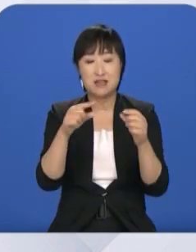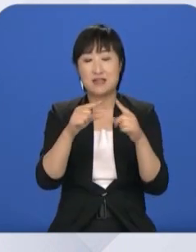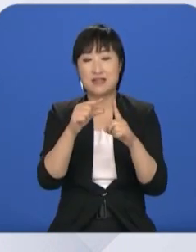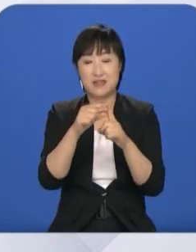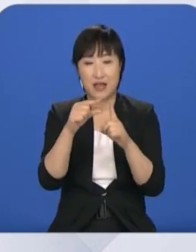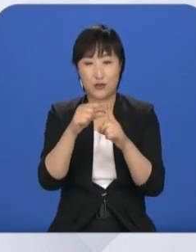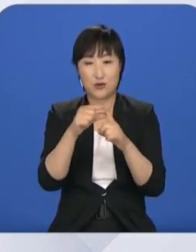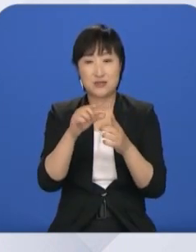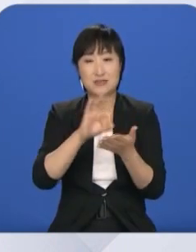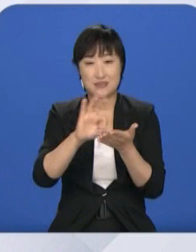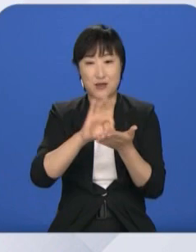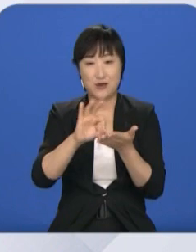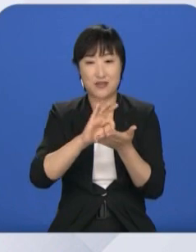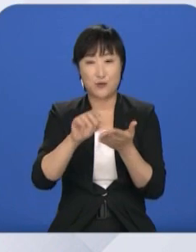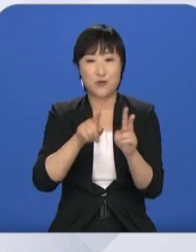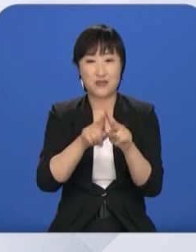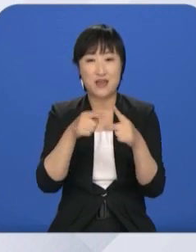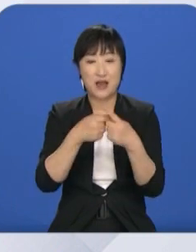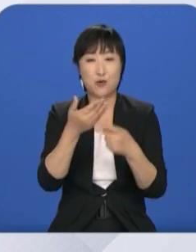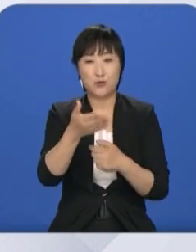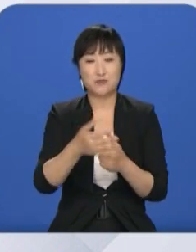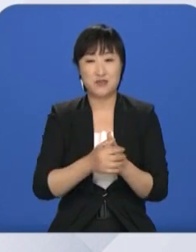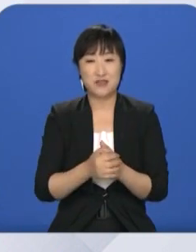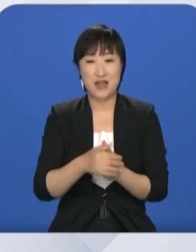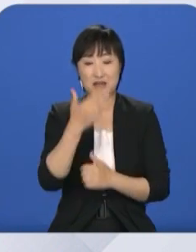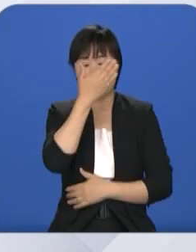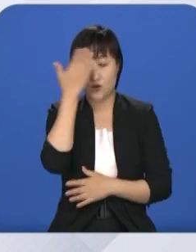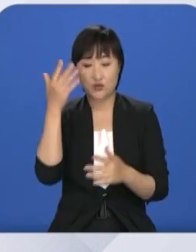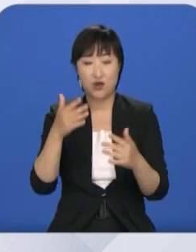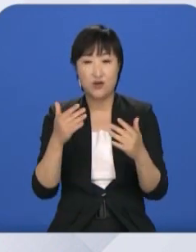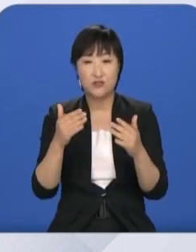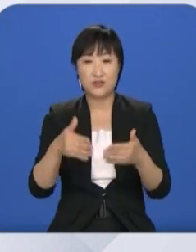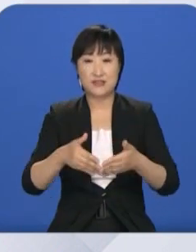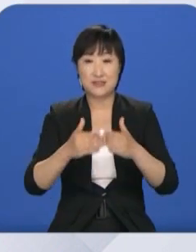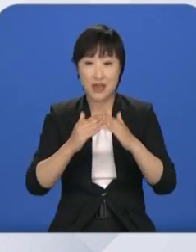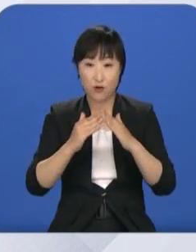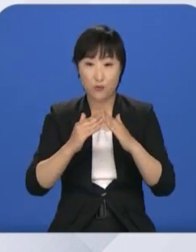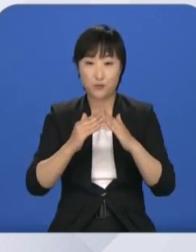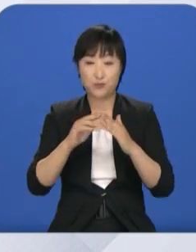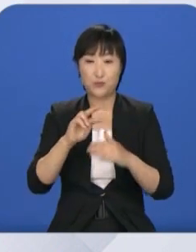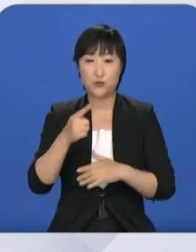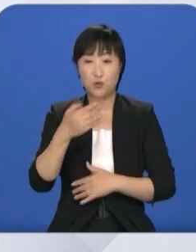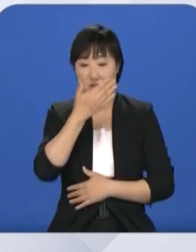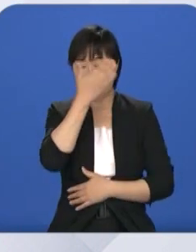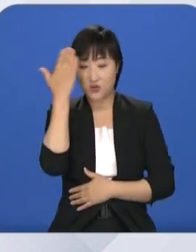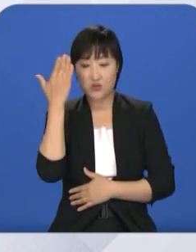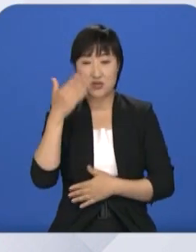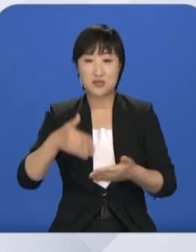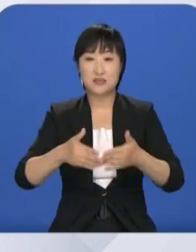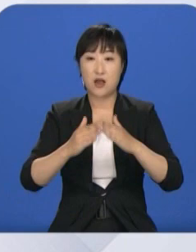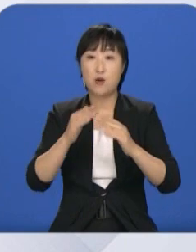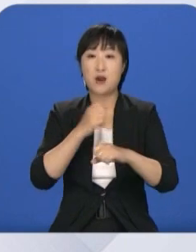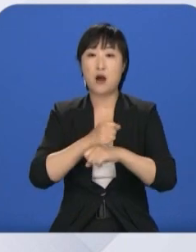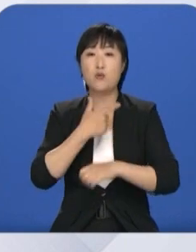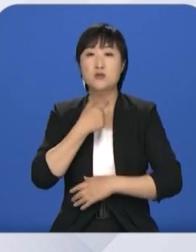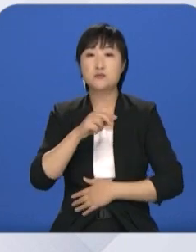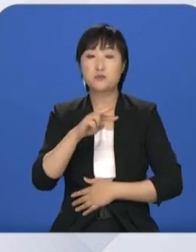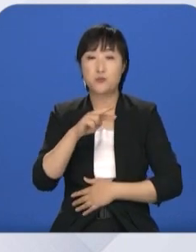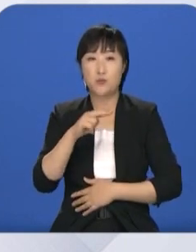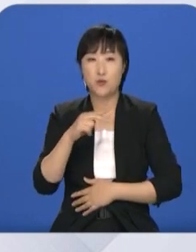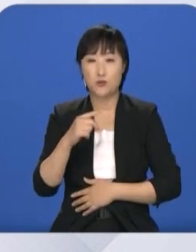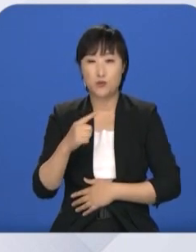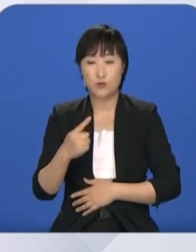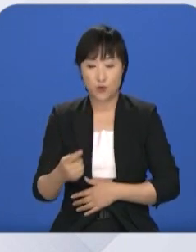아파트형 공장이라고 아. 이해를 한데 거기다 이제 청년 창업도 왜냐하면 청년들이 창업을 하고 싶어도